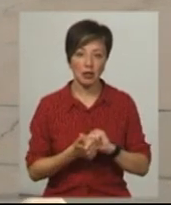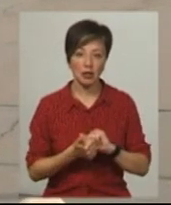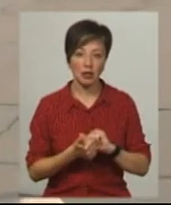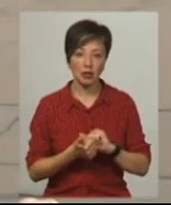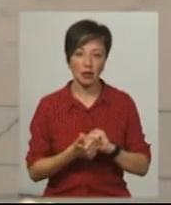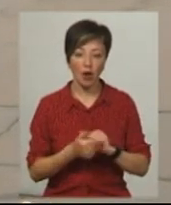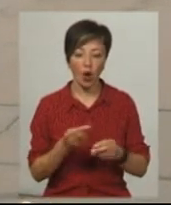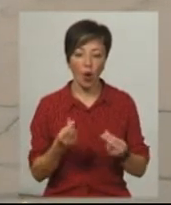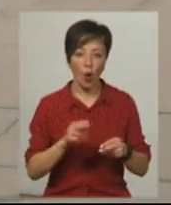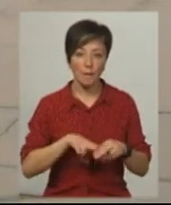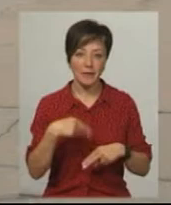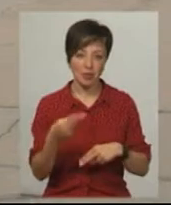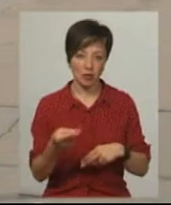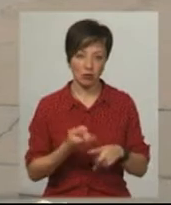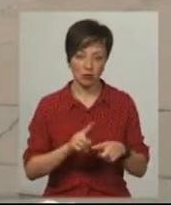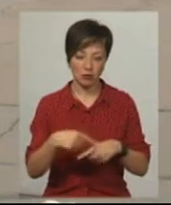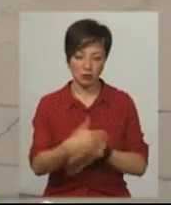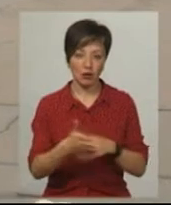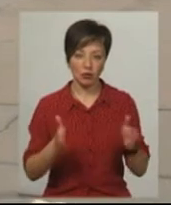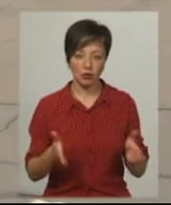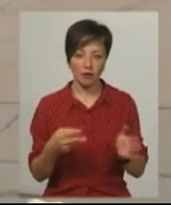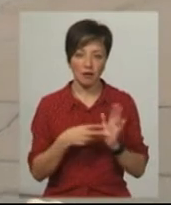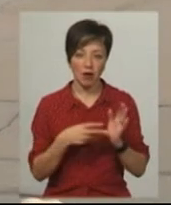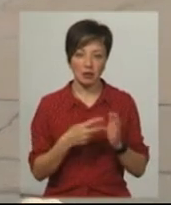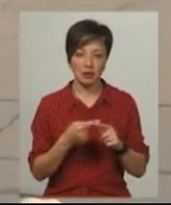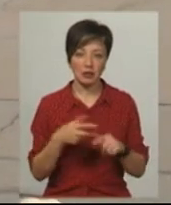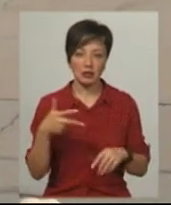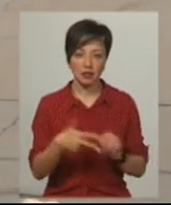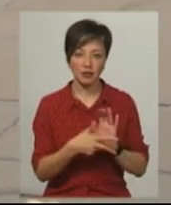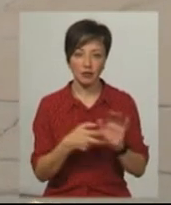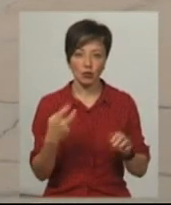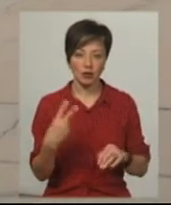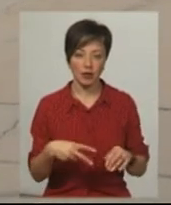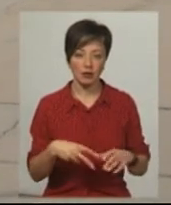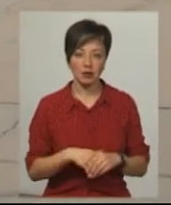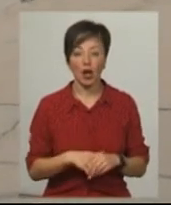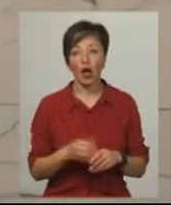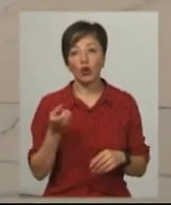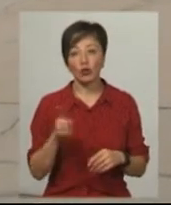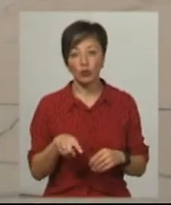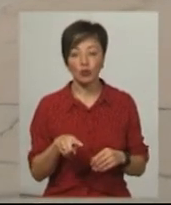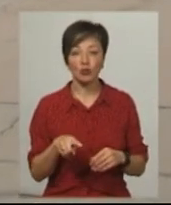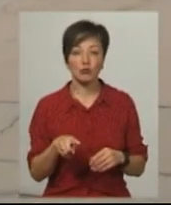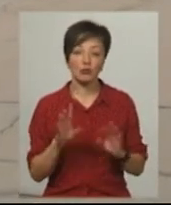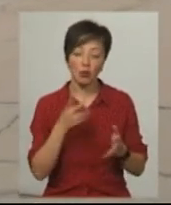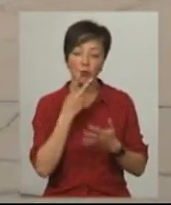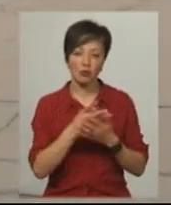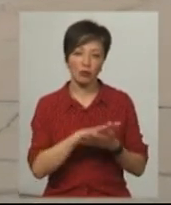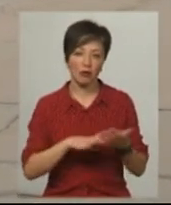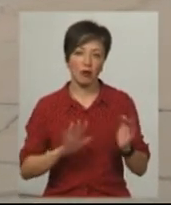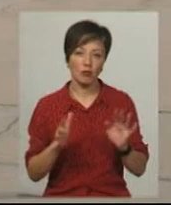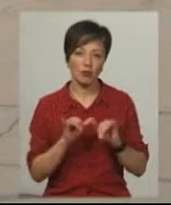замінити компенсацію грошима. Вартість цього бебі-бокса – 3820. Тому ви не бачите, як далі